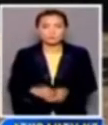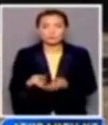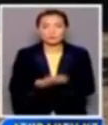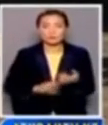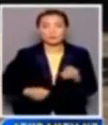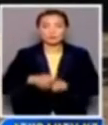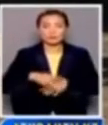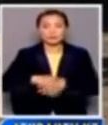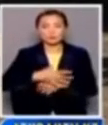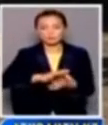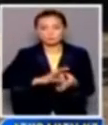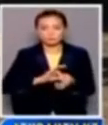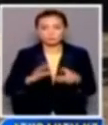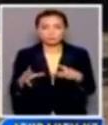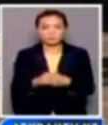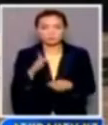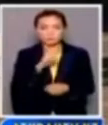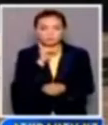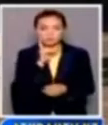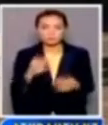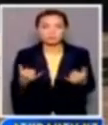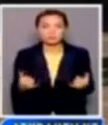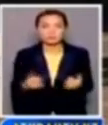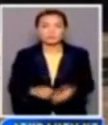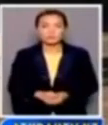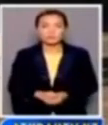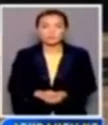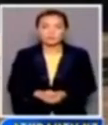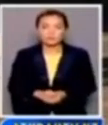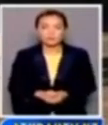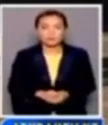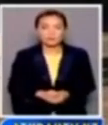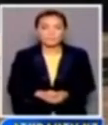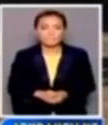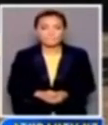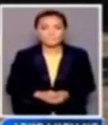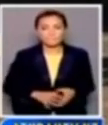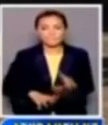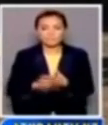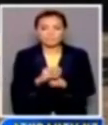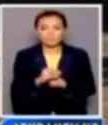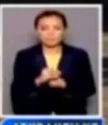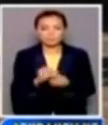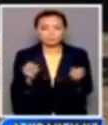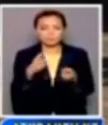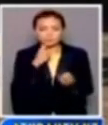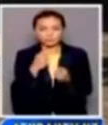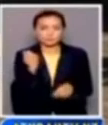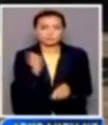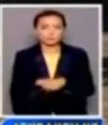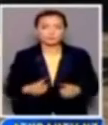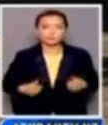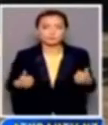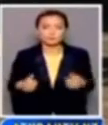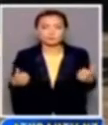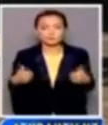да біз халықпен біргеміз, жастар болып бүгінгі осы ауылымызға, елімізге төніп жатқан барша осындай қауіп-қатерден аман